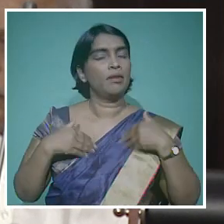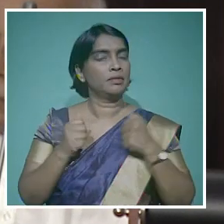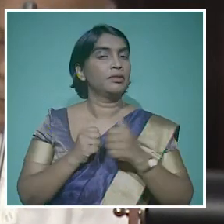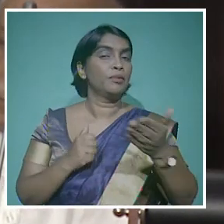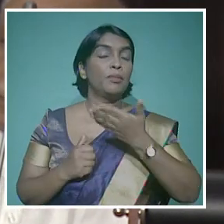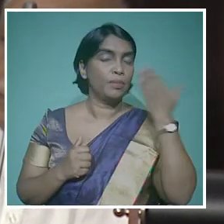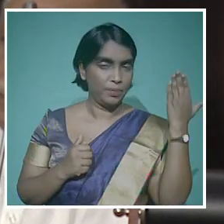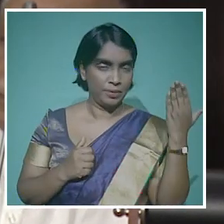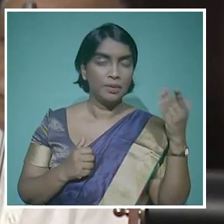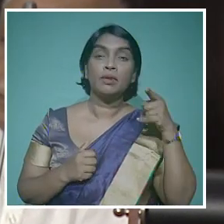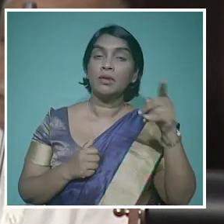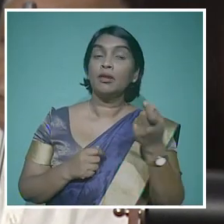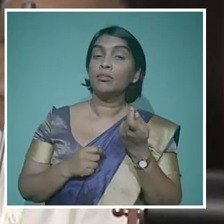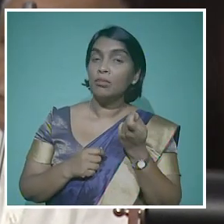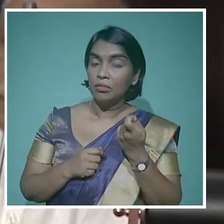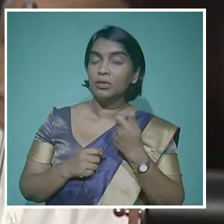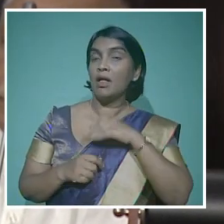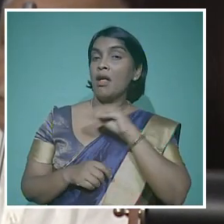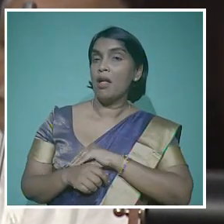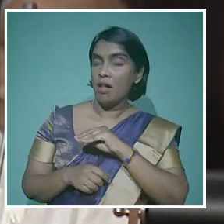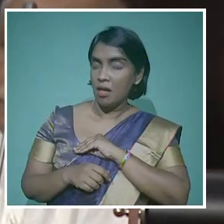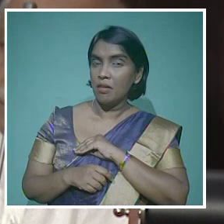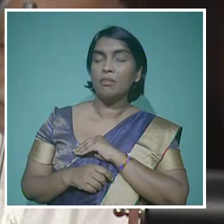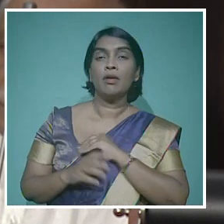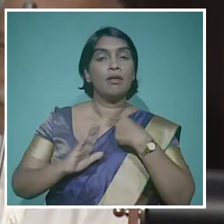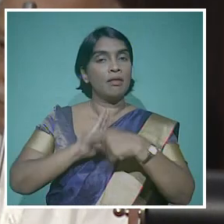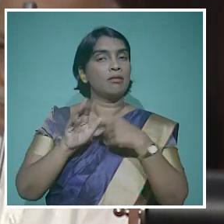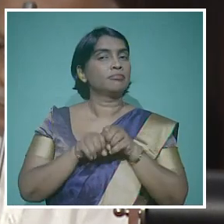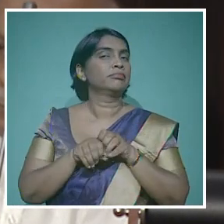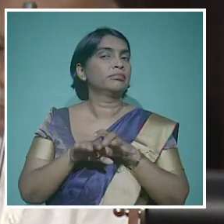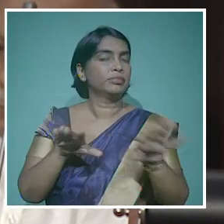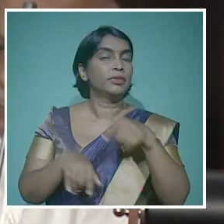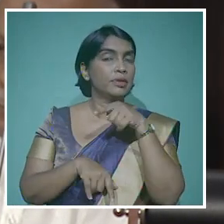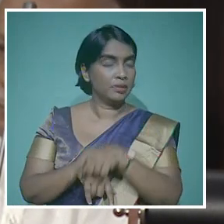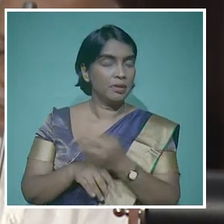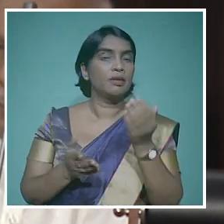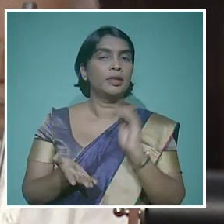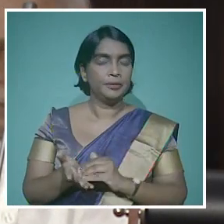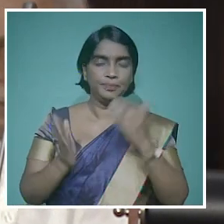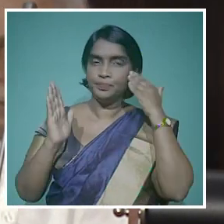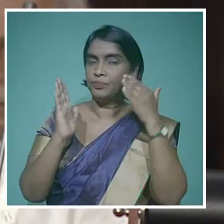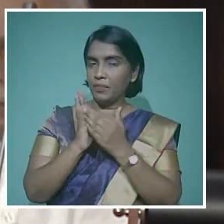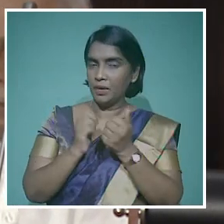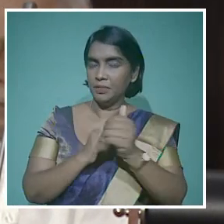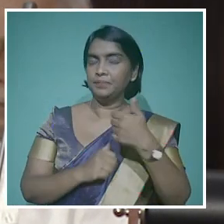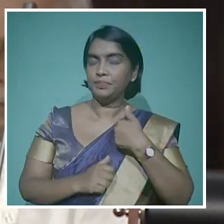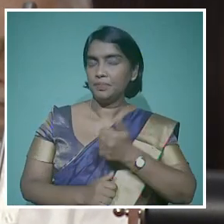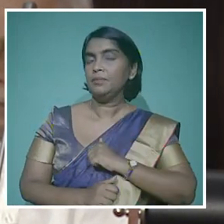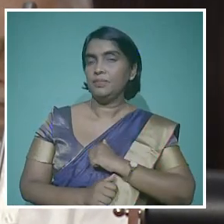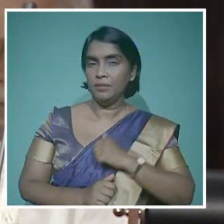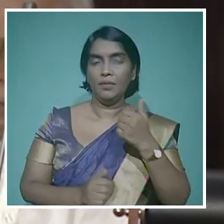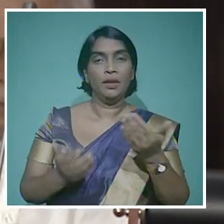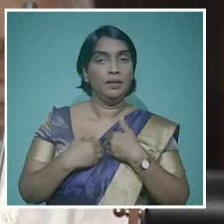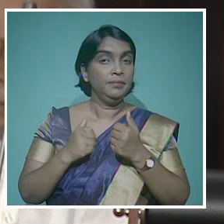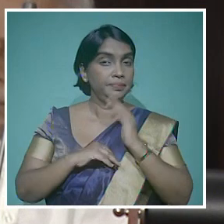හැකියාවක් ලැබෙනවා. ඒ ආර්ථිකයේ ප්‍රතිලාභය රටටම ගලා යනවා. මෙතනදී තවත් කරුණක් අවධානය කරන්න මම කැමතියි. අප